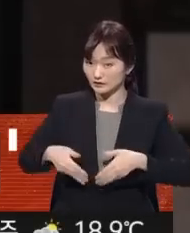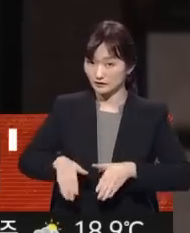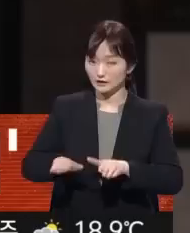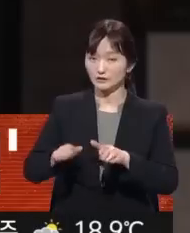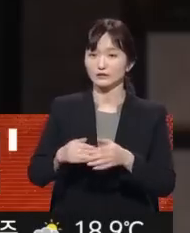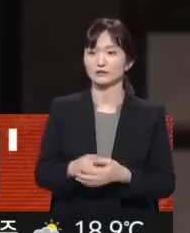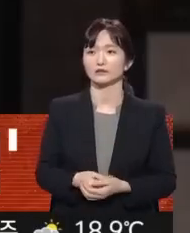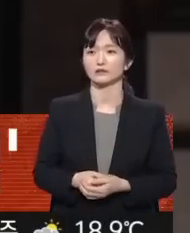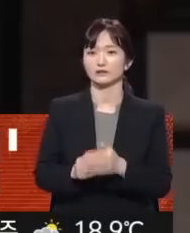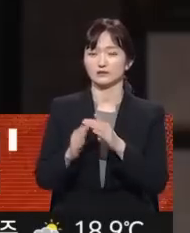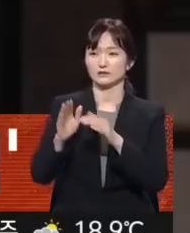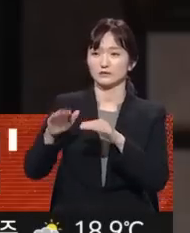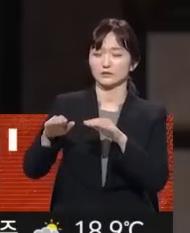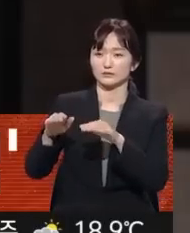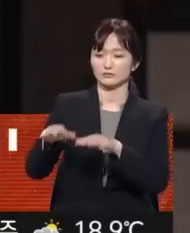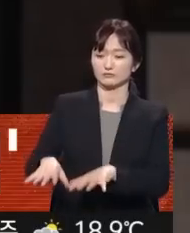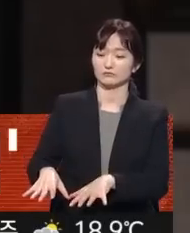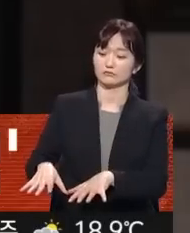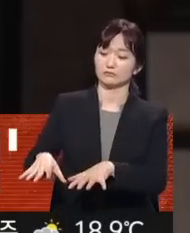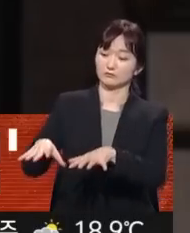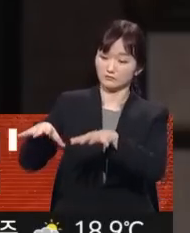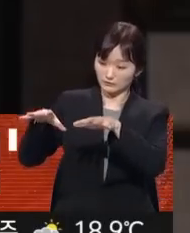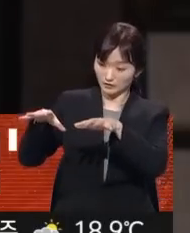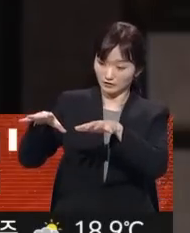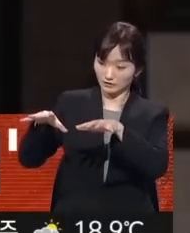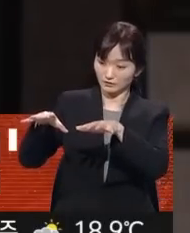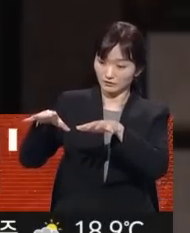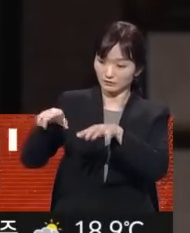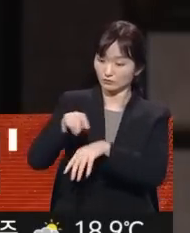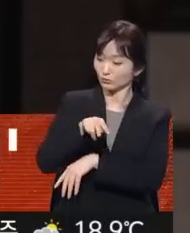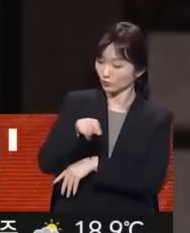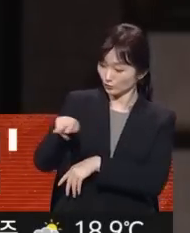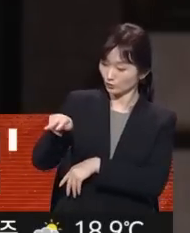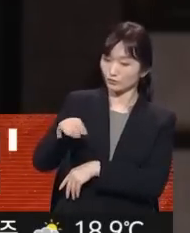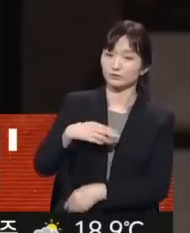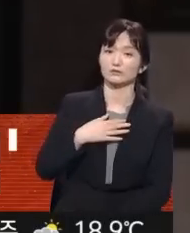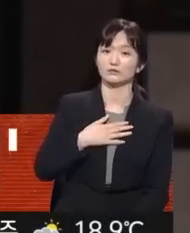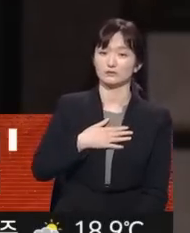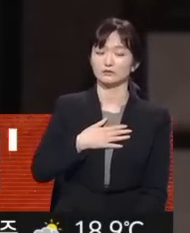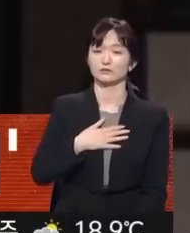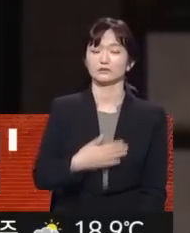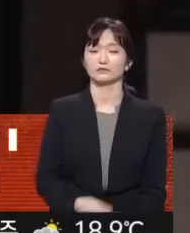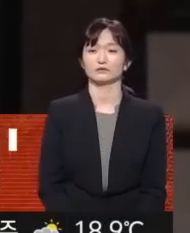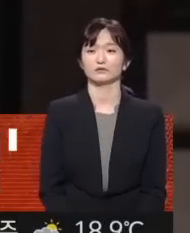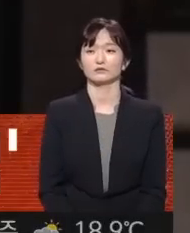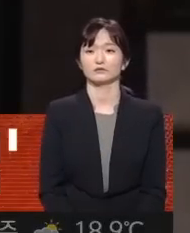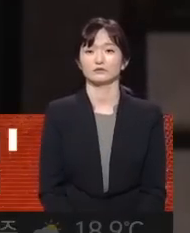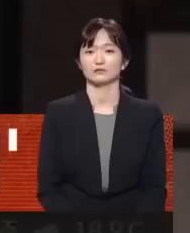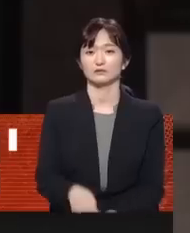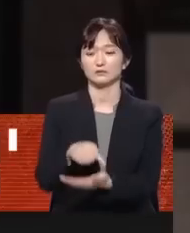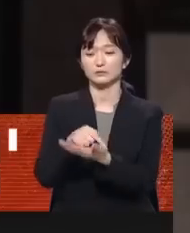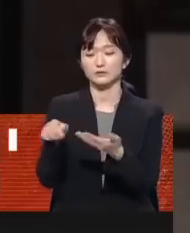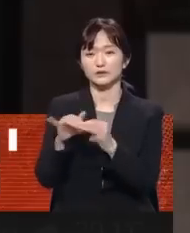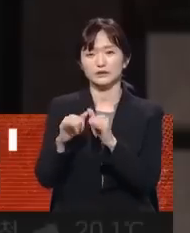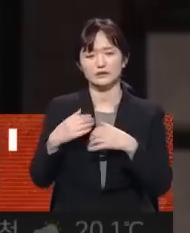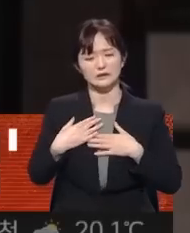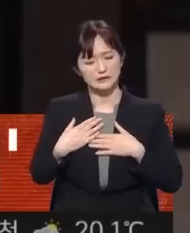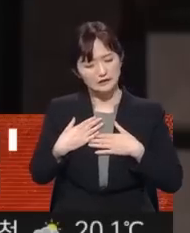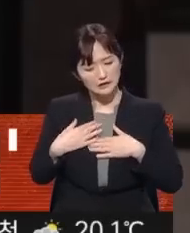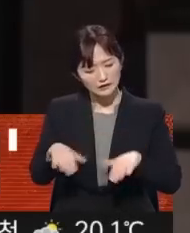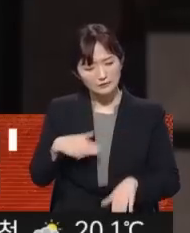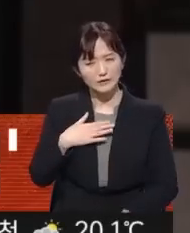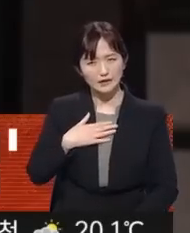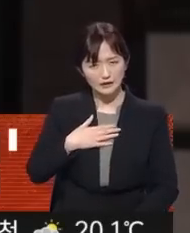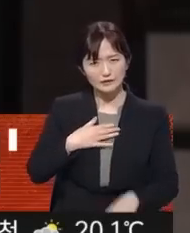그 마을에서 쭉 성장하는 것을이 어른들이 다 보고 있었을 거라는 거죠 그래서 이제 피해자의 취약성을 잘 아는